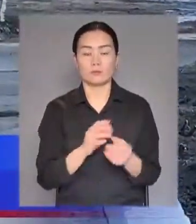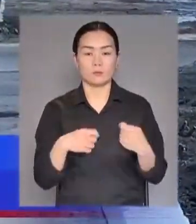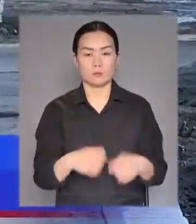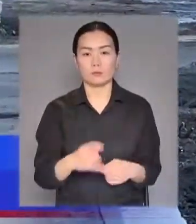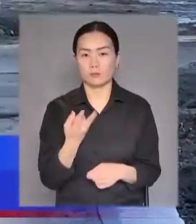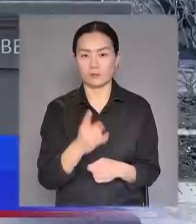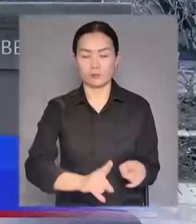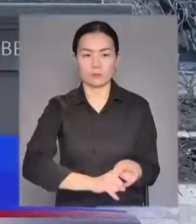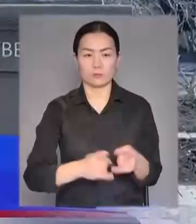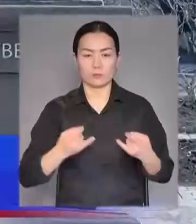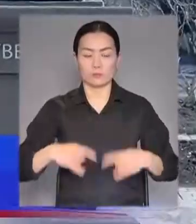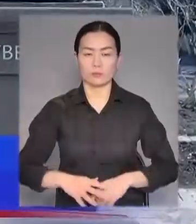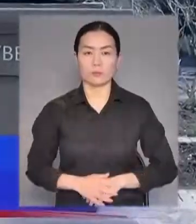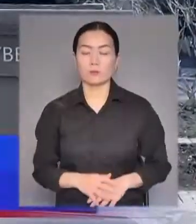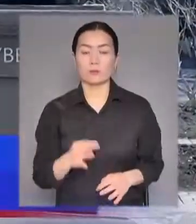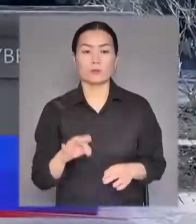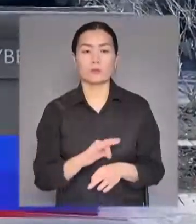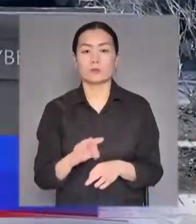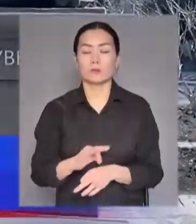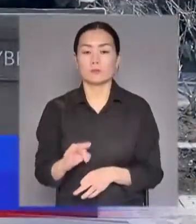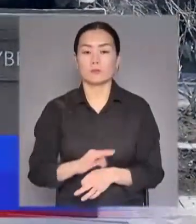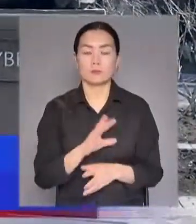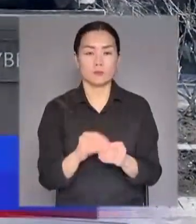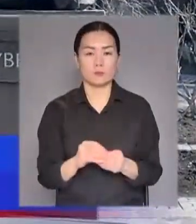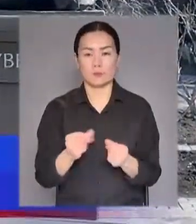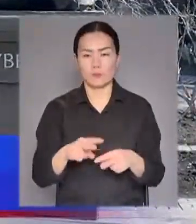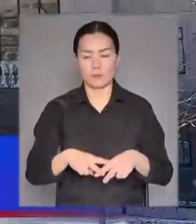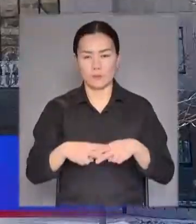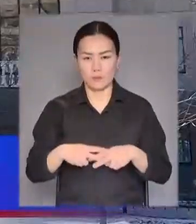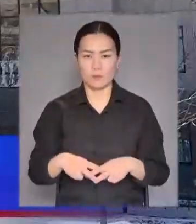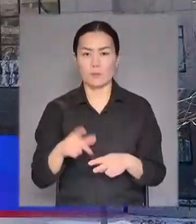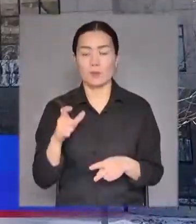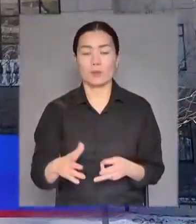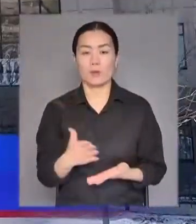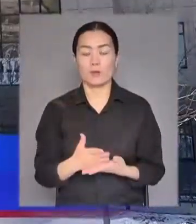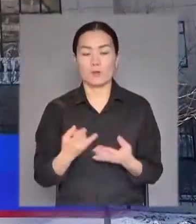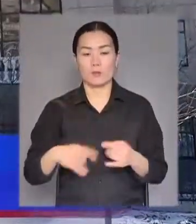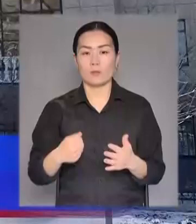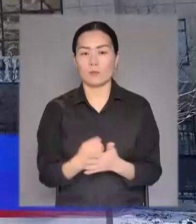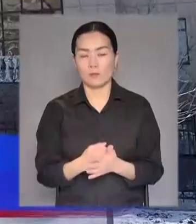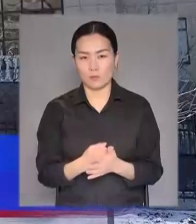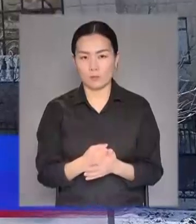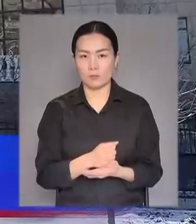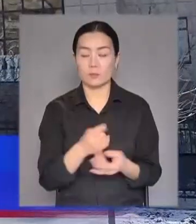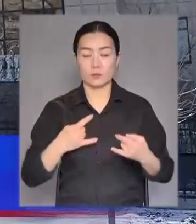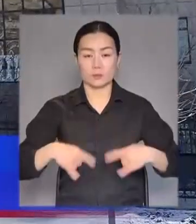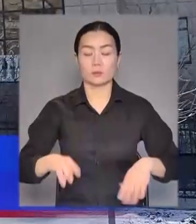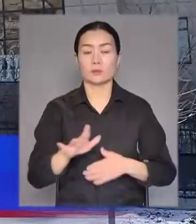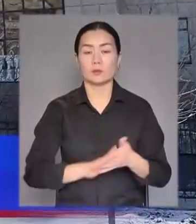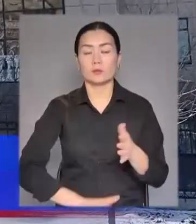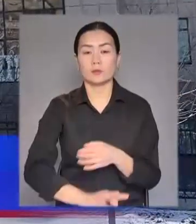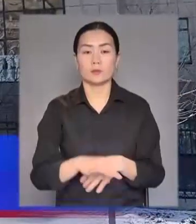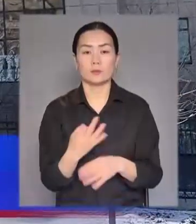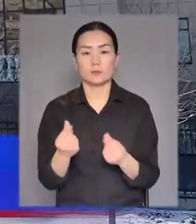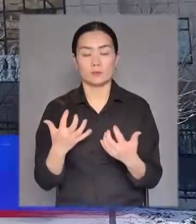продаже им ребёнка после рождения супружеская пара периодически переводила деньги на счёт подсудимой до рождения ребёнка после рождения ребёнка